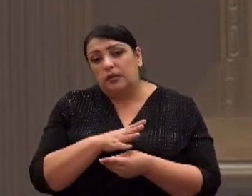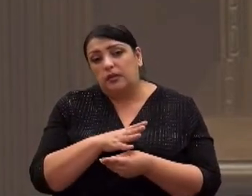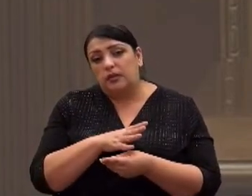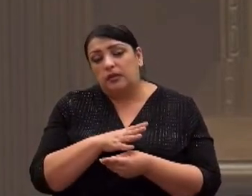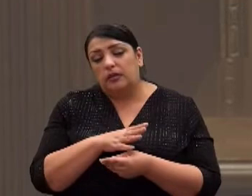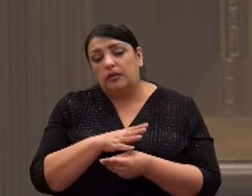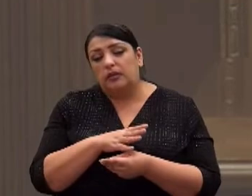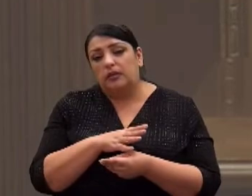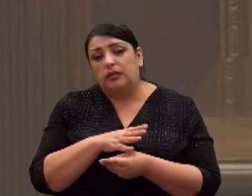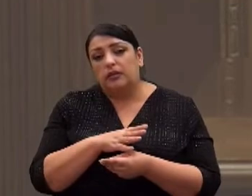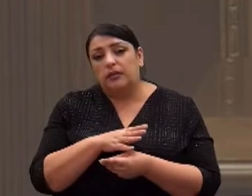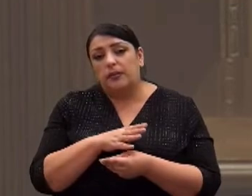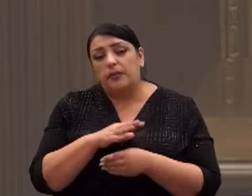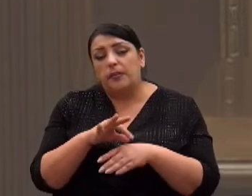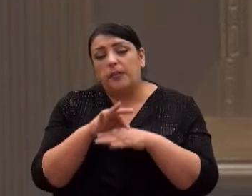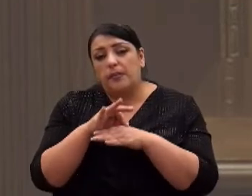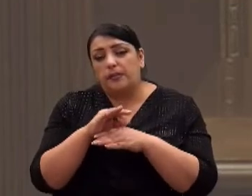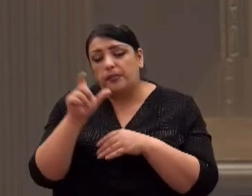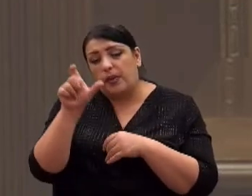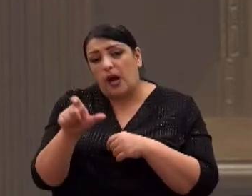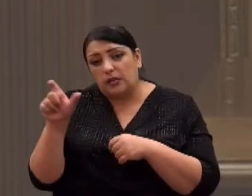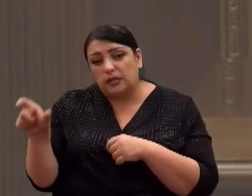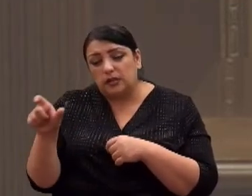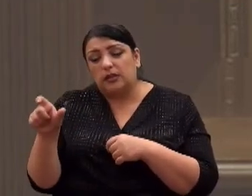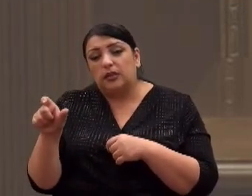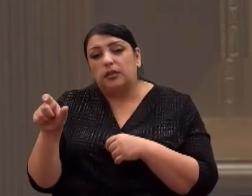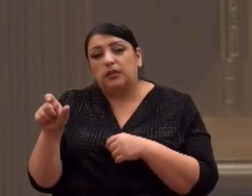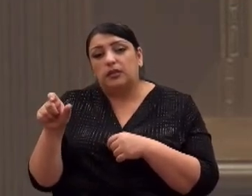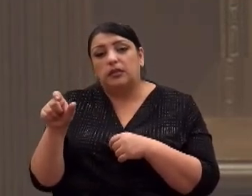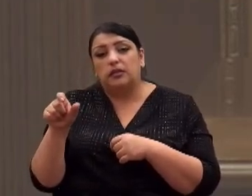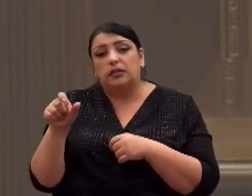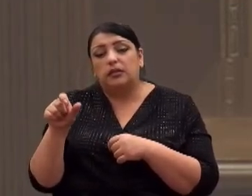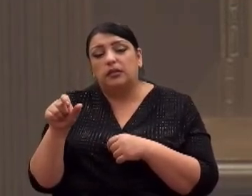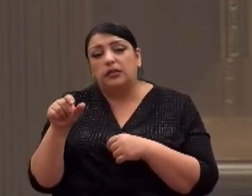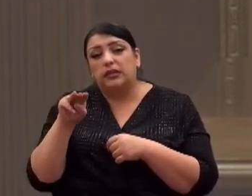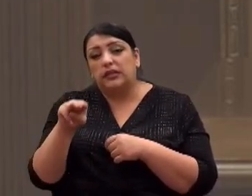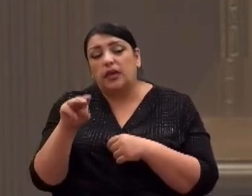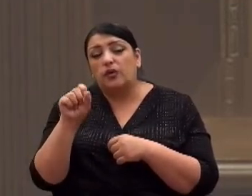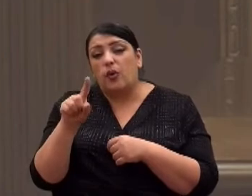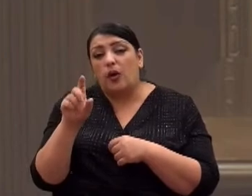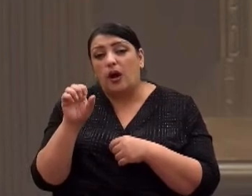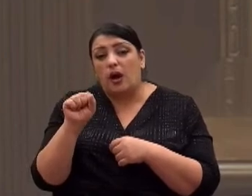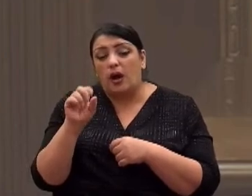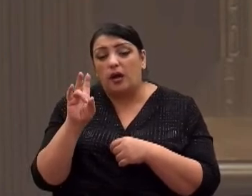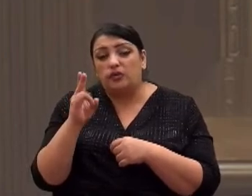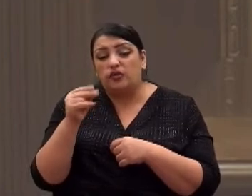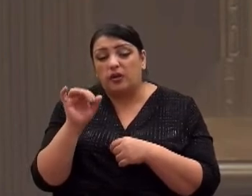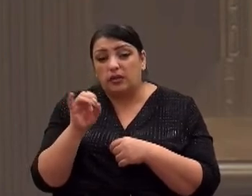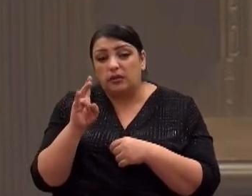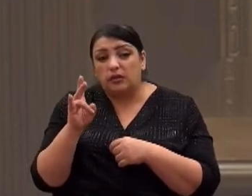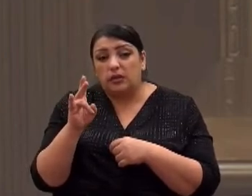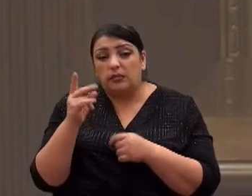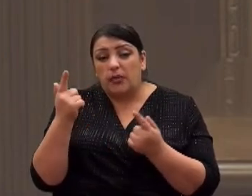որը նախաքննական մարմնի կողմից գտնվում է կատարման փուլում։ Տիգրան Օհանջանյանի մասով նշեմ, որ պաշտոնատար անձի